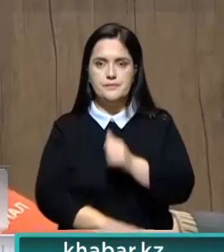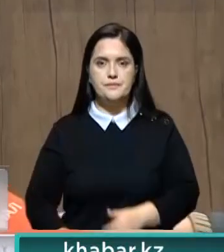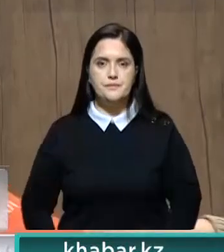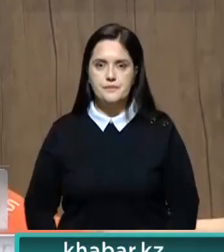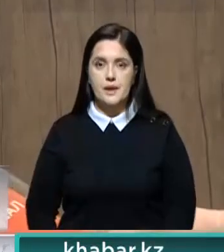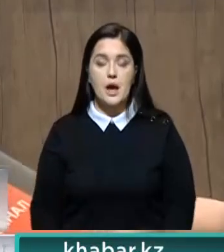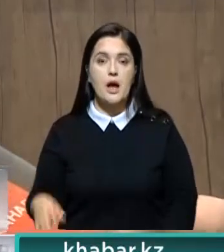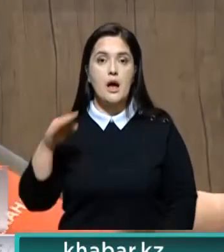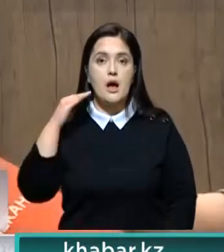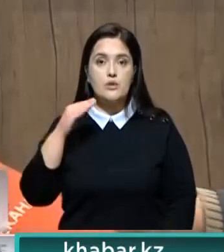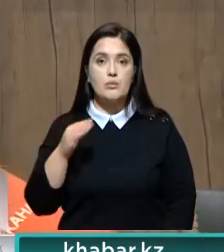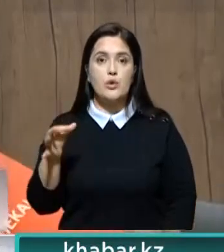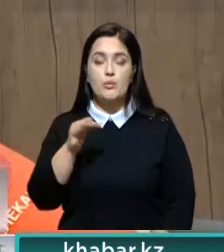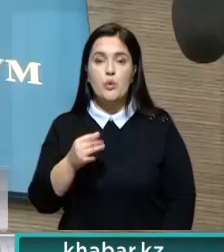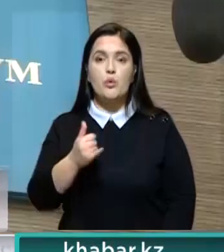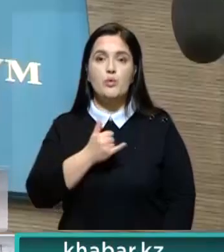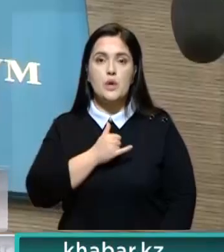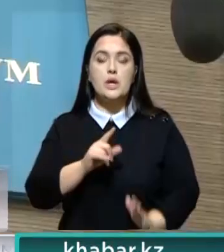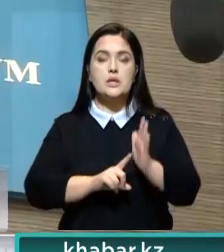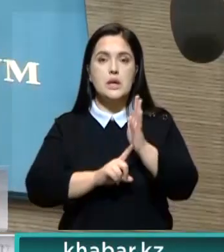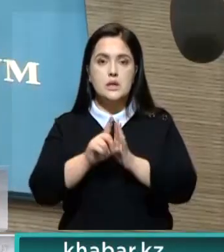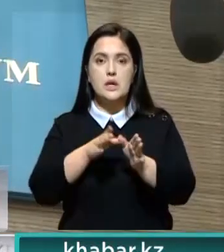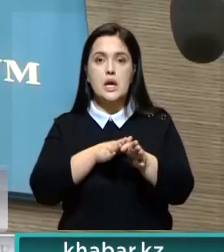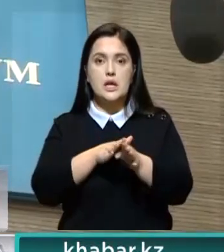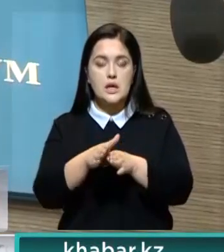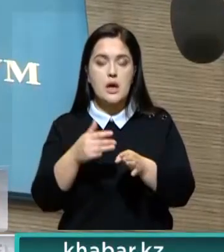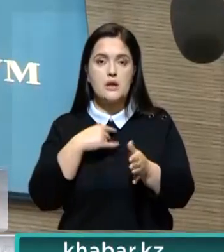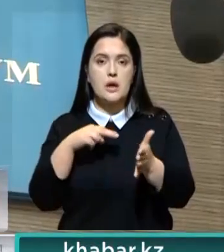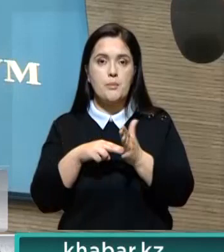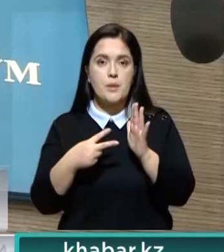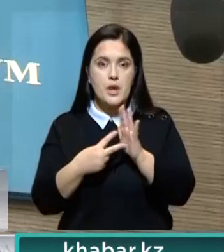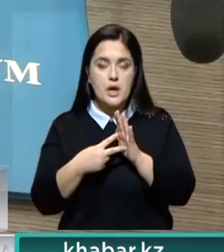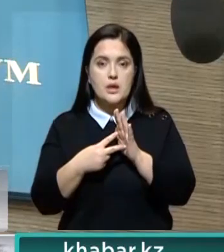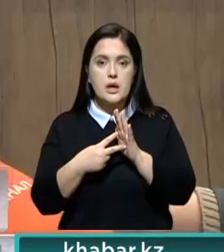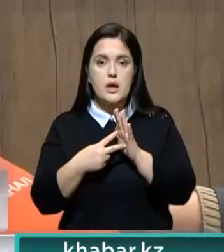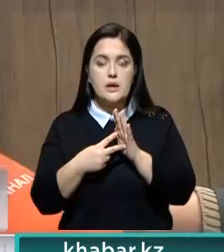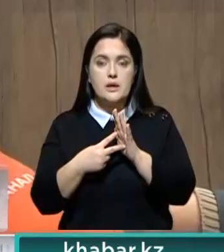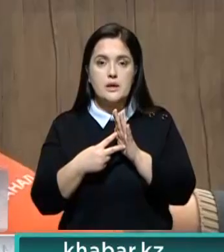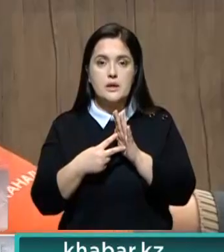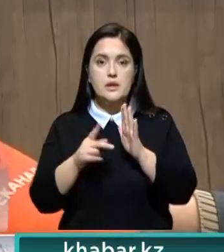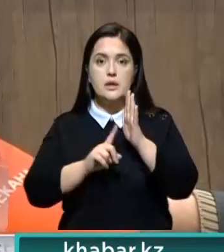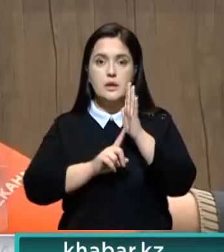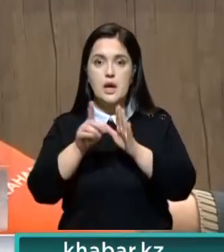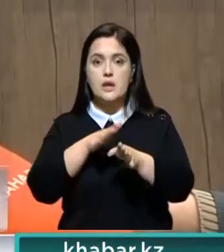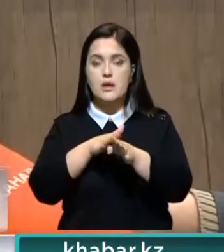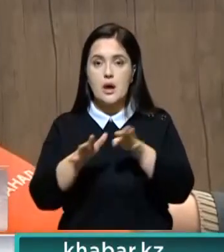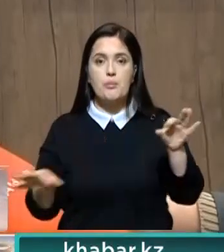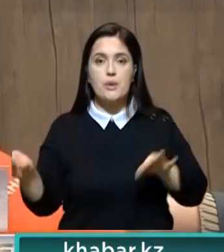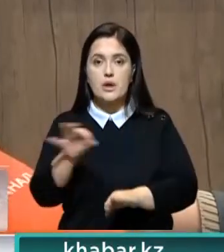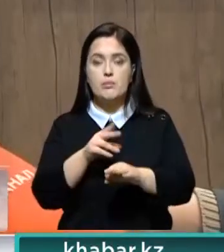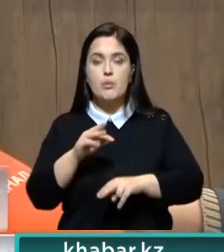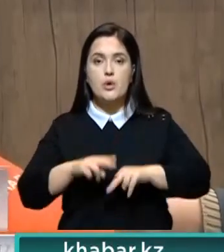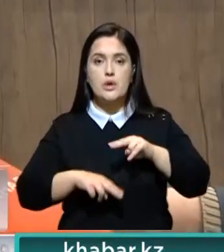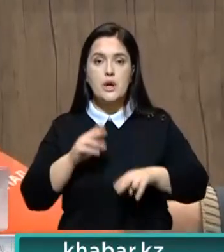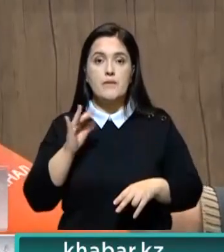с Актюбинской области у нас началась и реализация нашей стратегии декарбонизации производства. Мы начали реализацию проекта по строительству